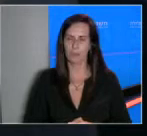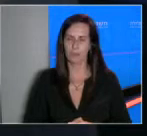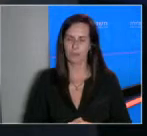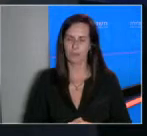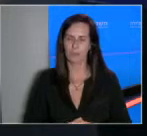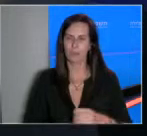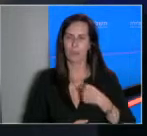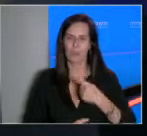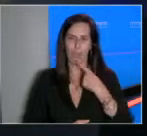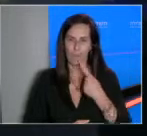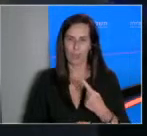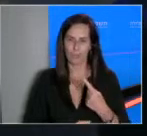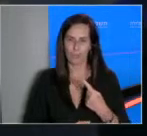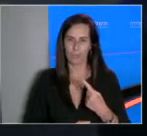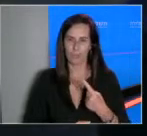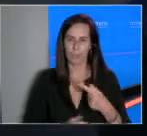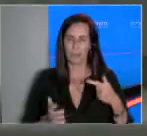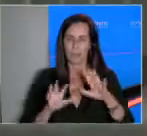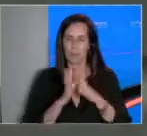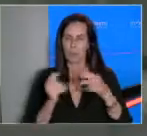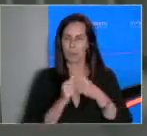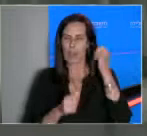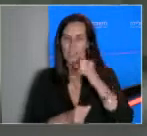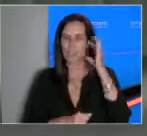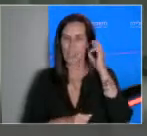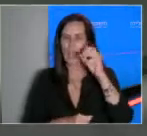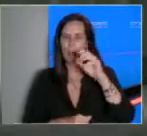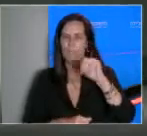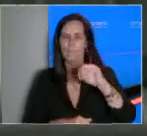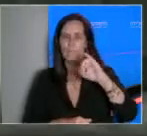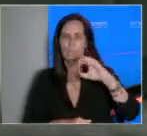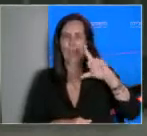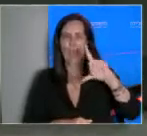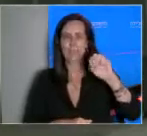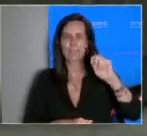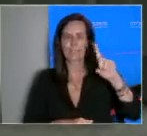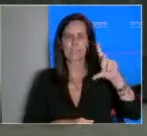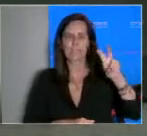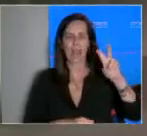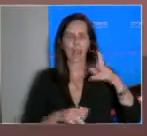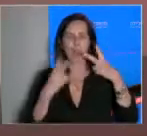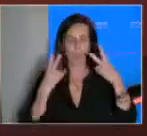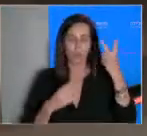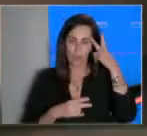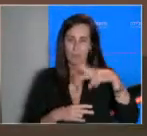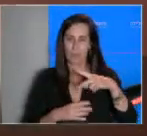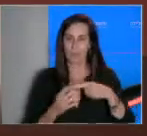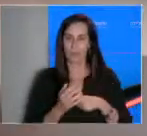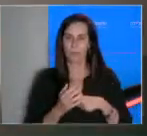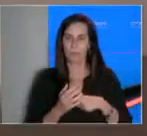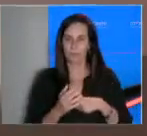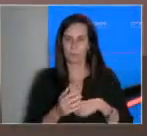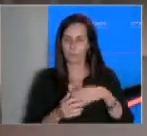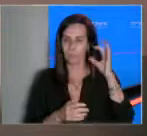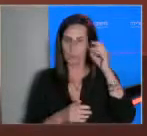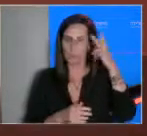להשלים. אז אמרתי שציב הסיפור של מיכל סלע, עלתה למודעות הציבורית, כל המשמעות הזאת של, של,